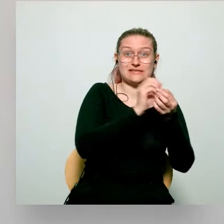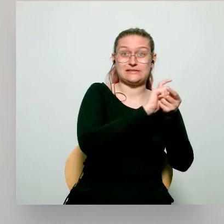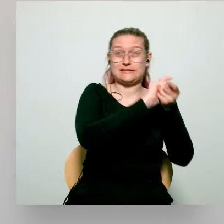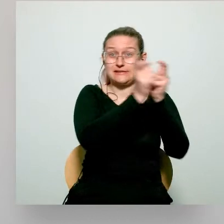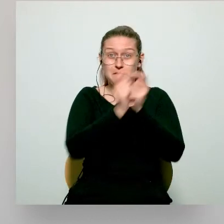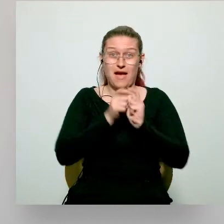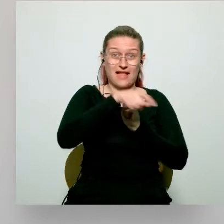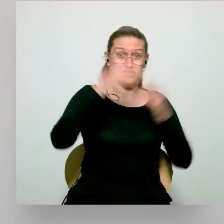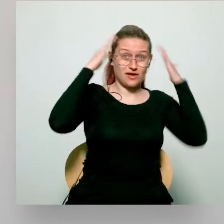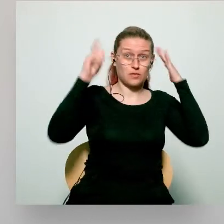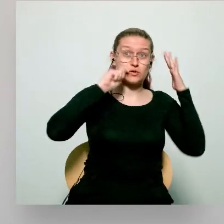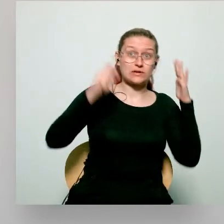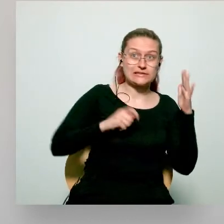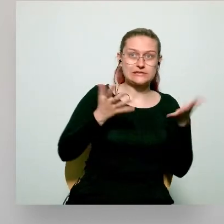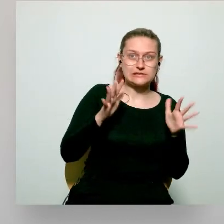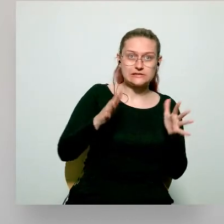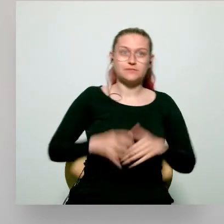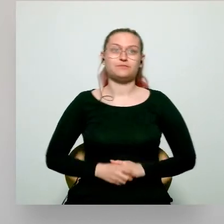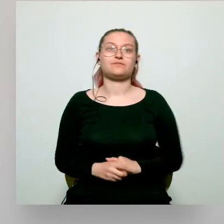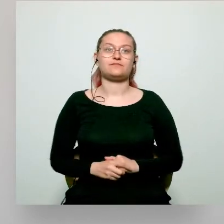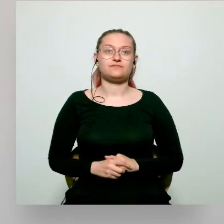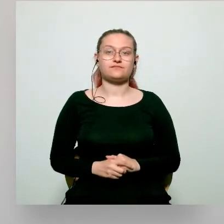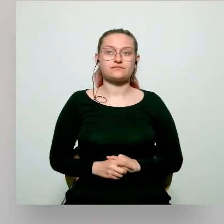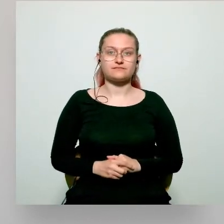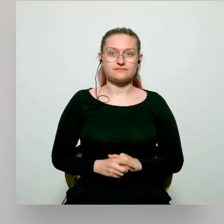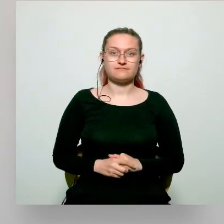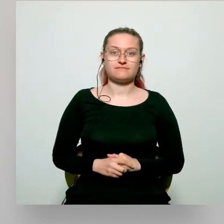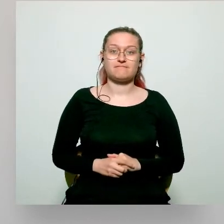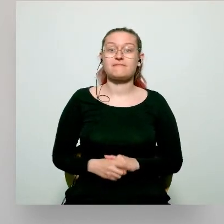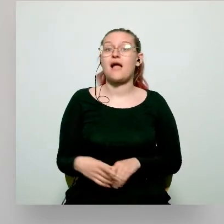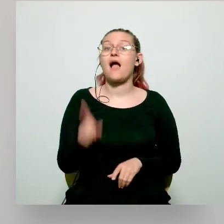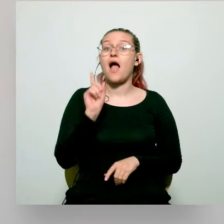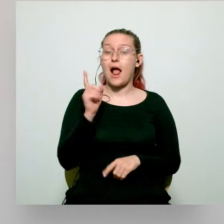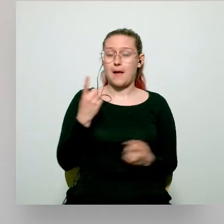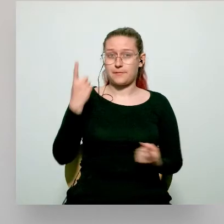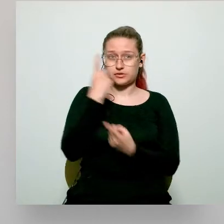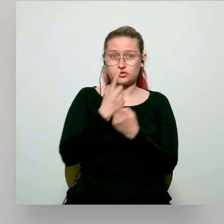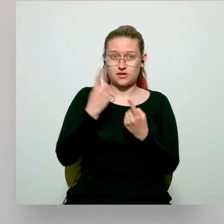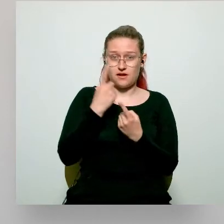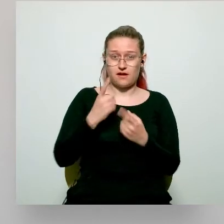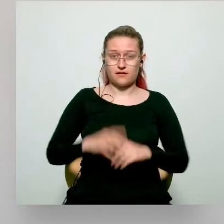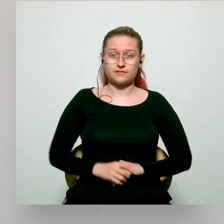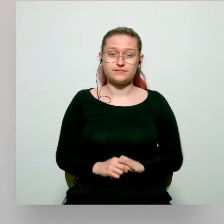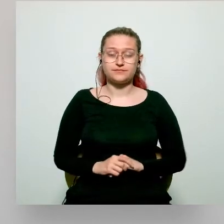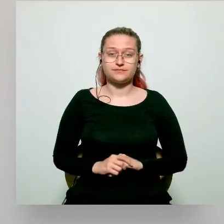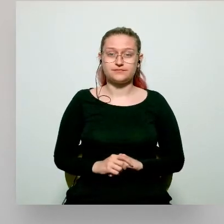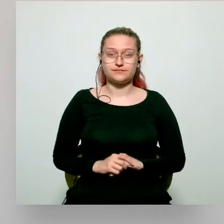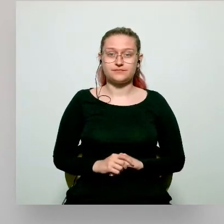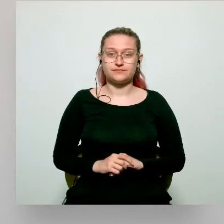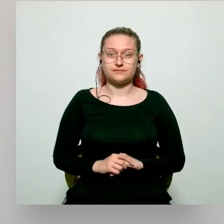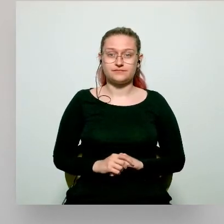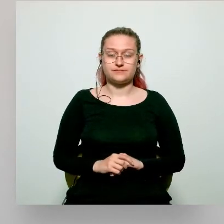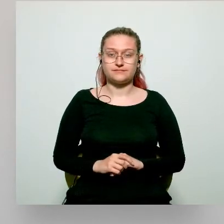świadomości ukraińskiej. Natomiast wydaje mi się, że rzeczywiście ten czas na